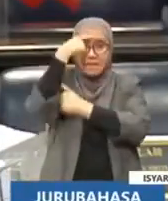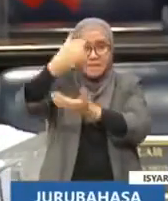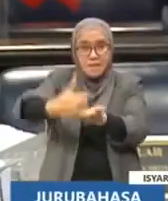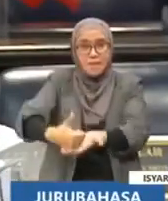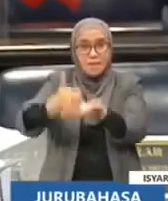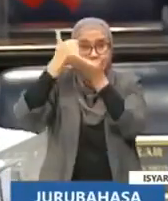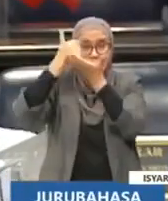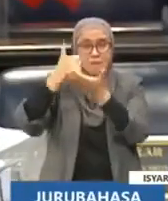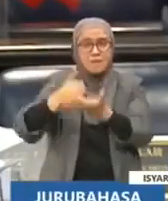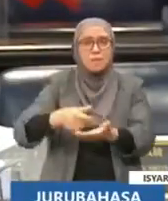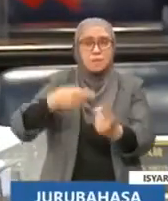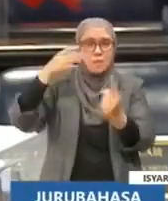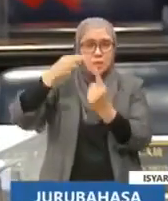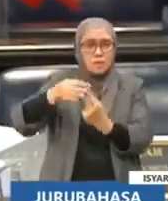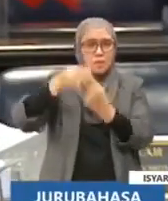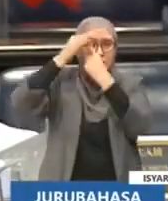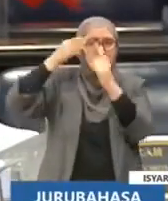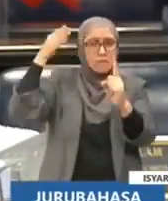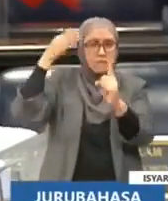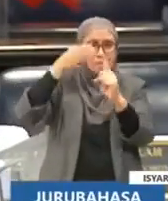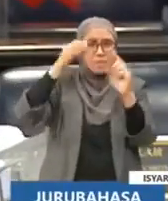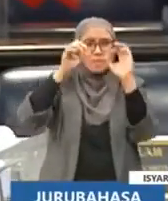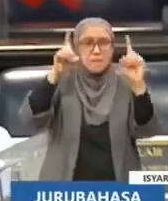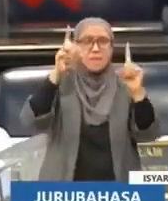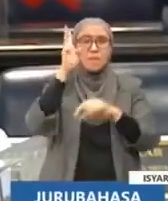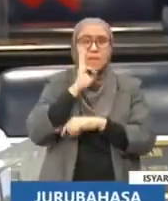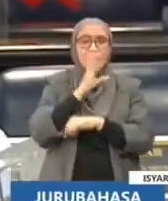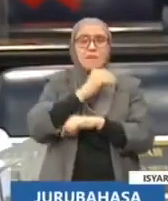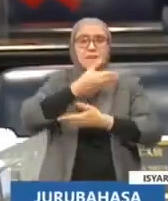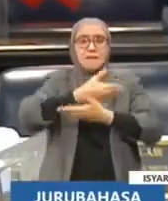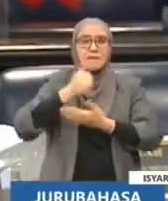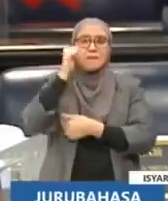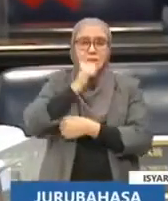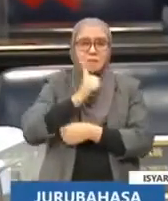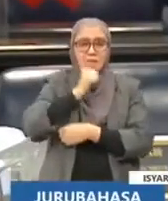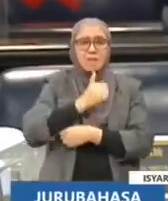pendidikan, khususnya kepada wanita-wanita dan anak-anak perempuan mereka. Terima kasih.